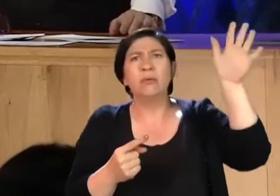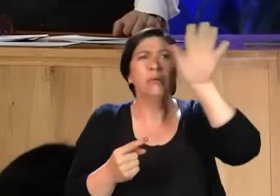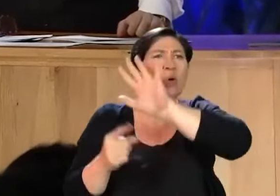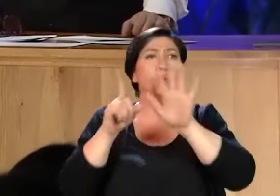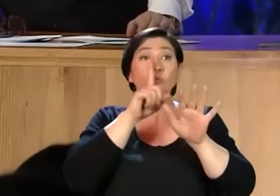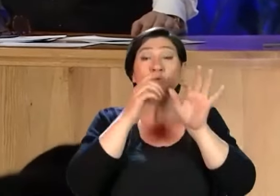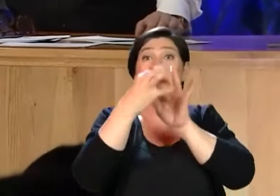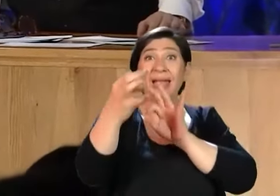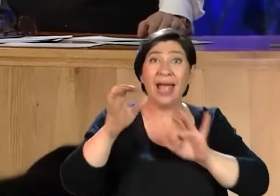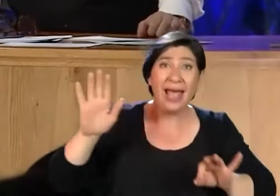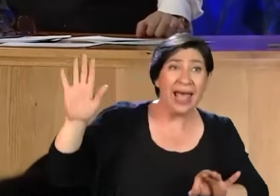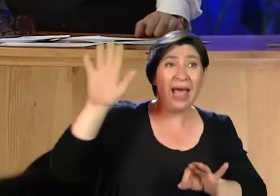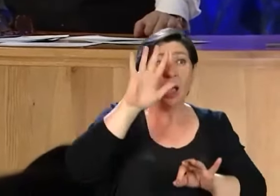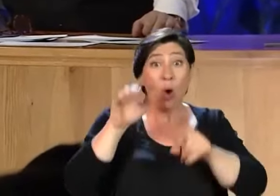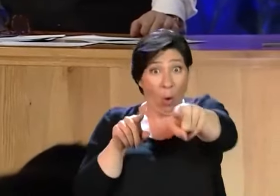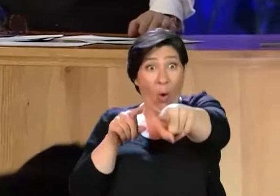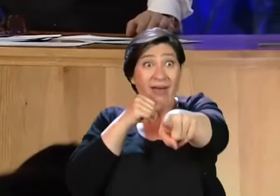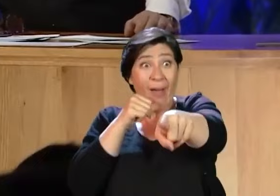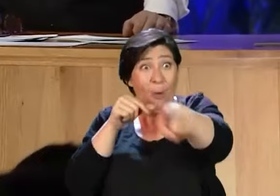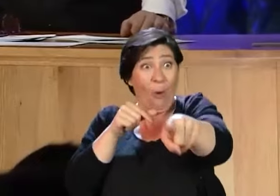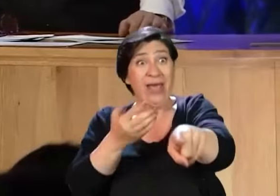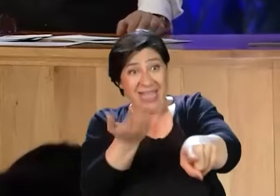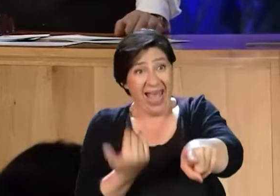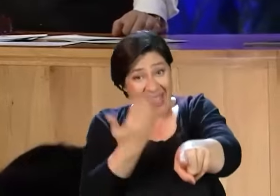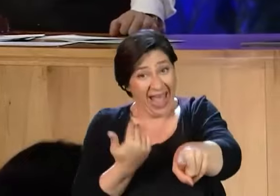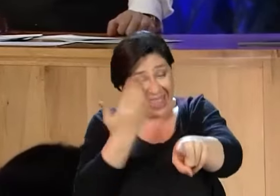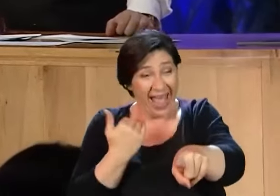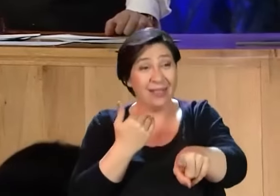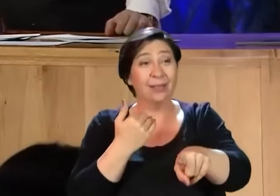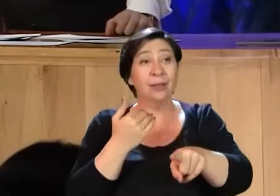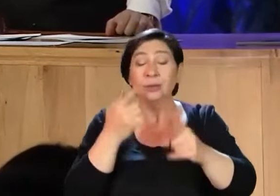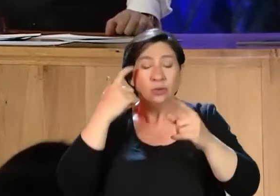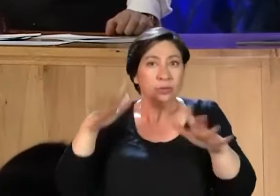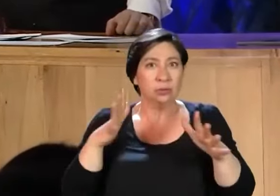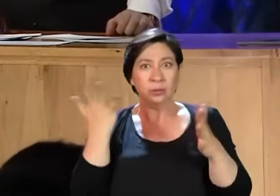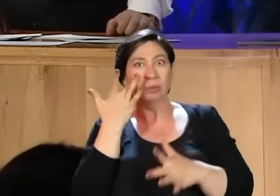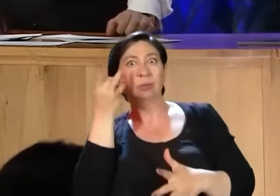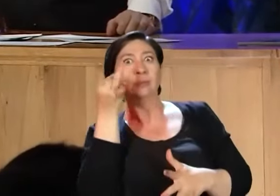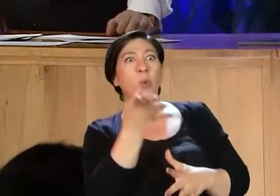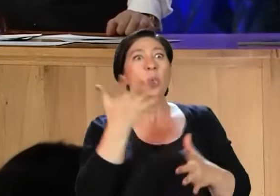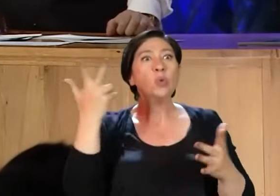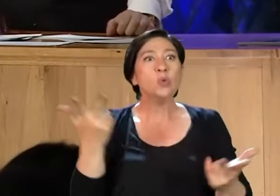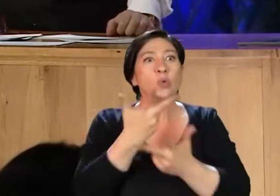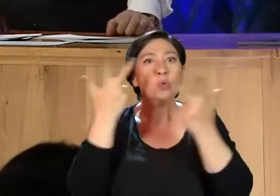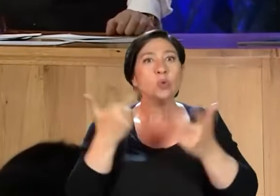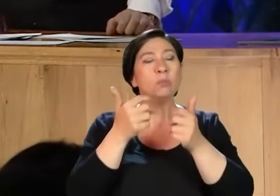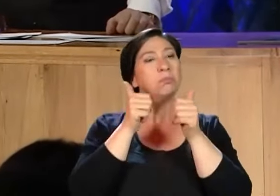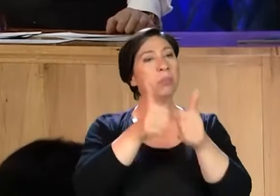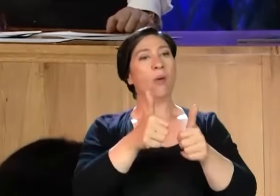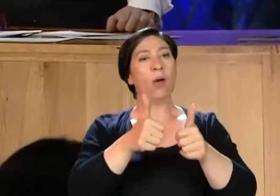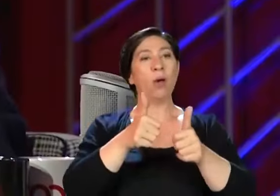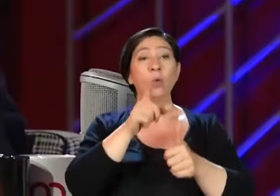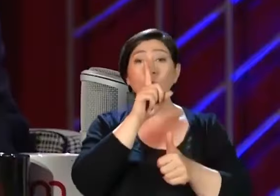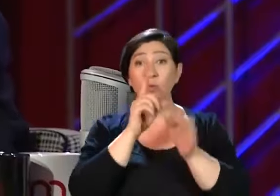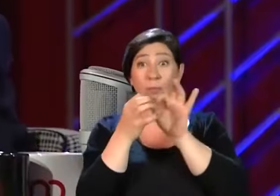100 metreden. Orada dedim, adam orada, adam gel buraya dedim adam. Şaşırdılar nasıl gördüm, arkadaşlarım da şaşırdı.